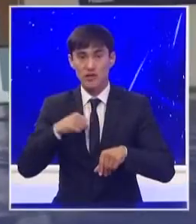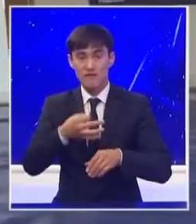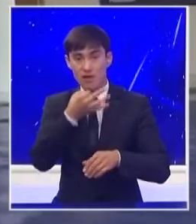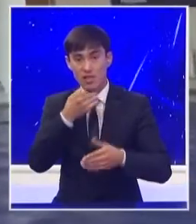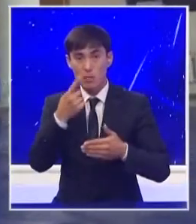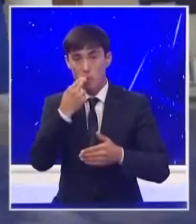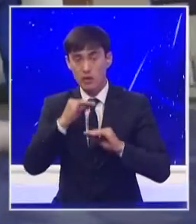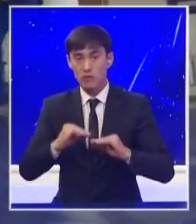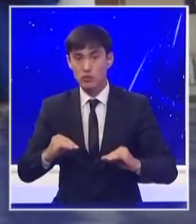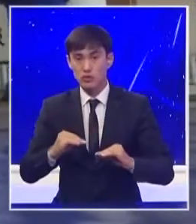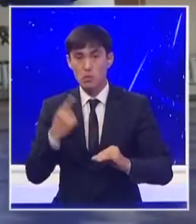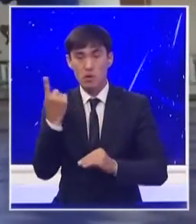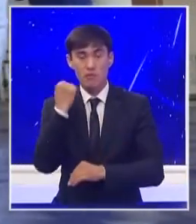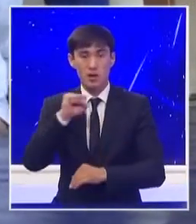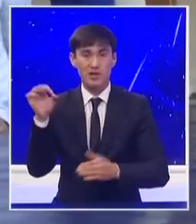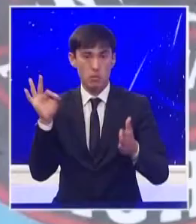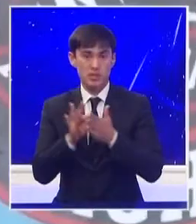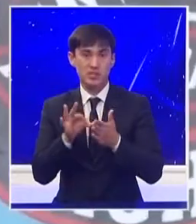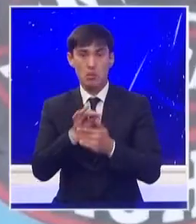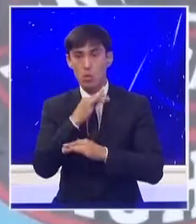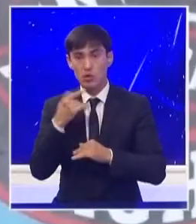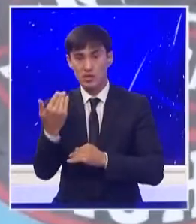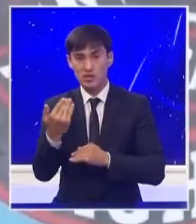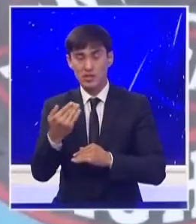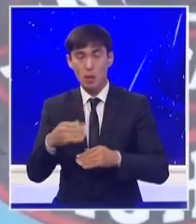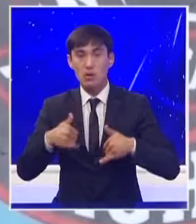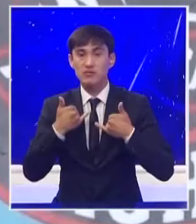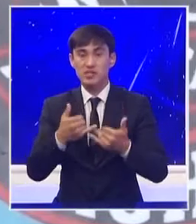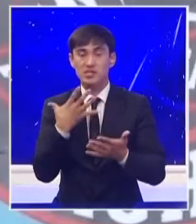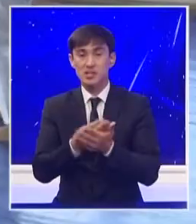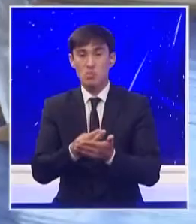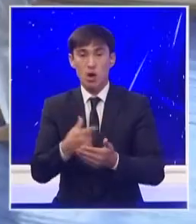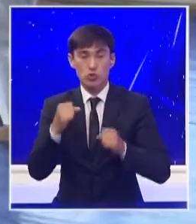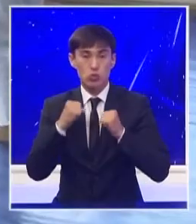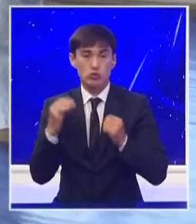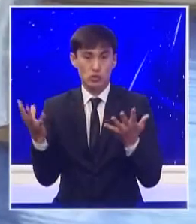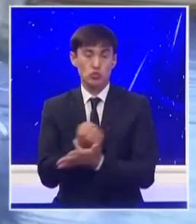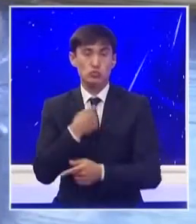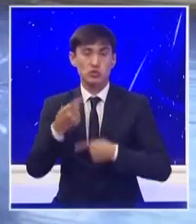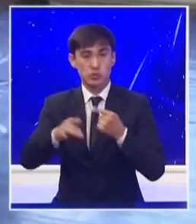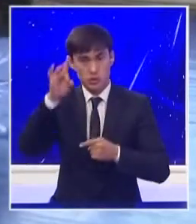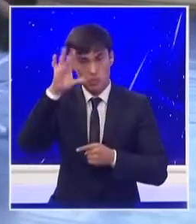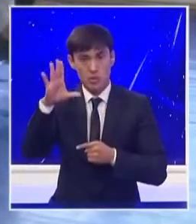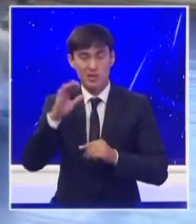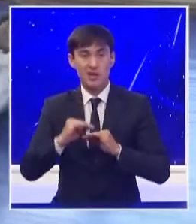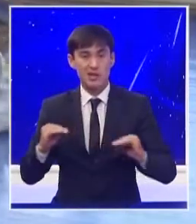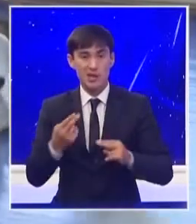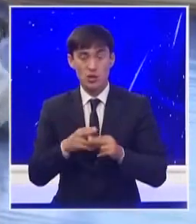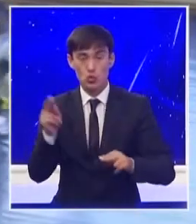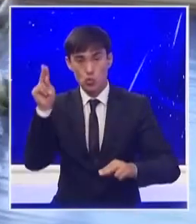возрасте. Первые победы определили цель в жизни многих из них – посвятить себя спорту и стать успешными и знаменитыми. Для ребят